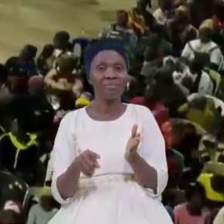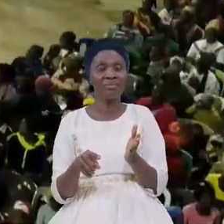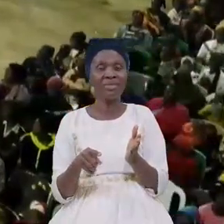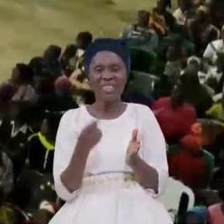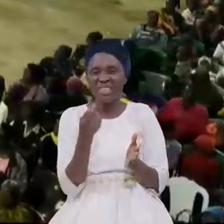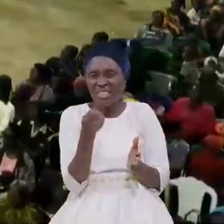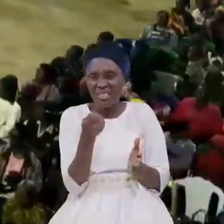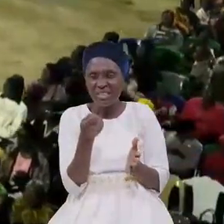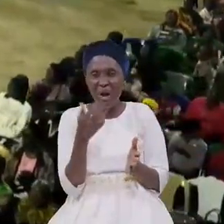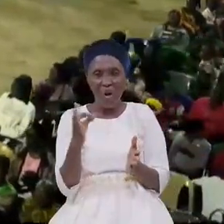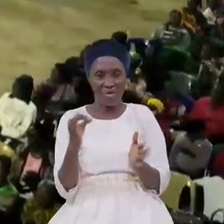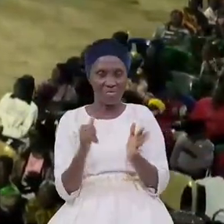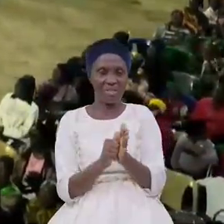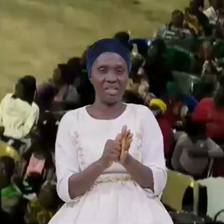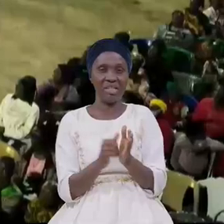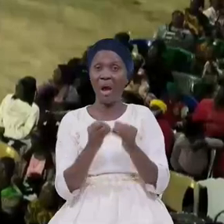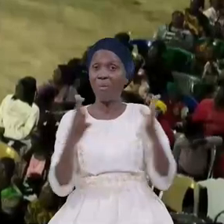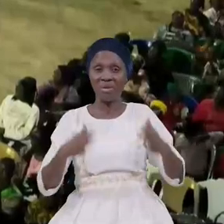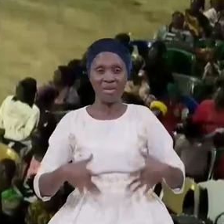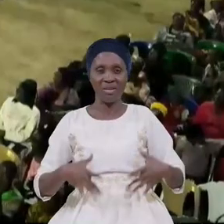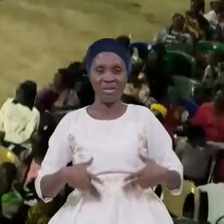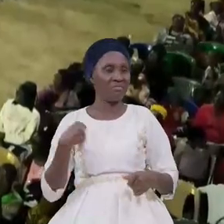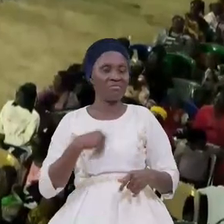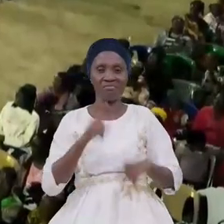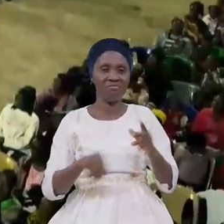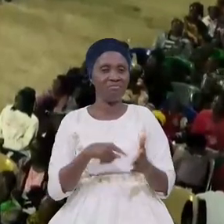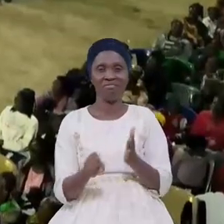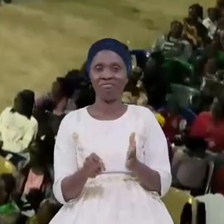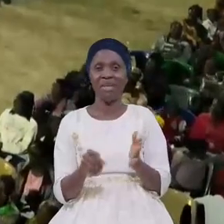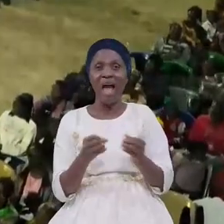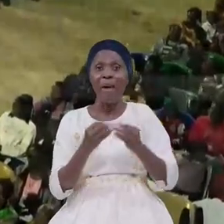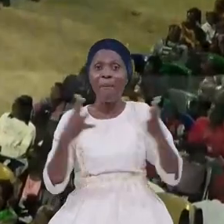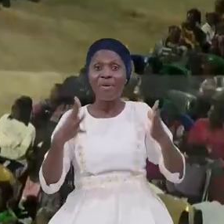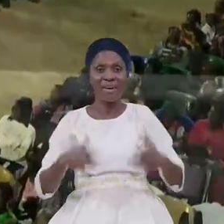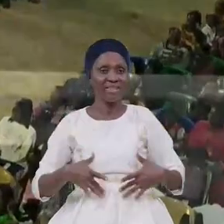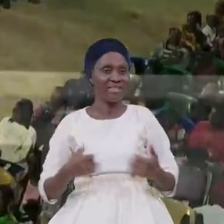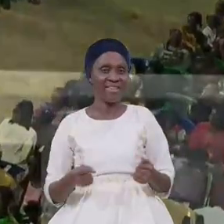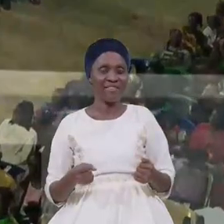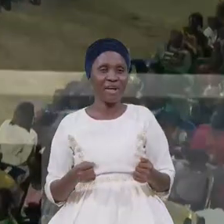rien payer de cette abondance, la vie abondante,